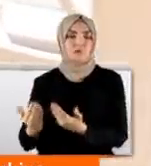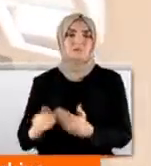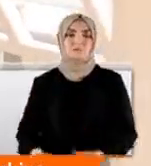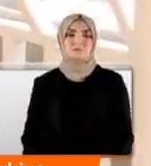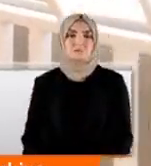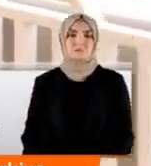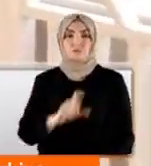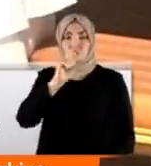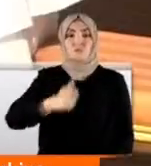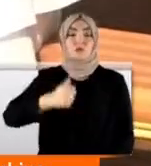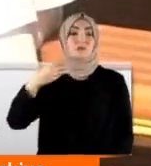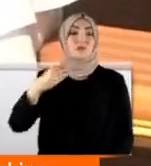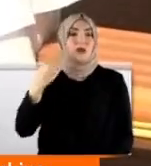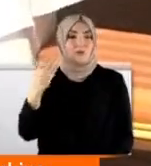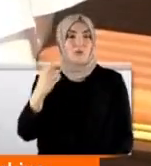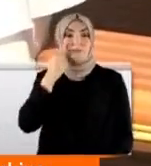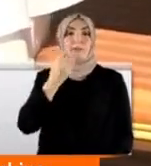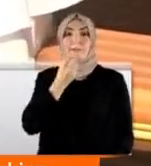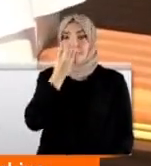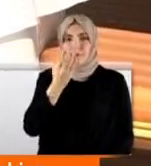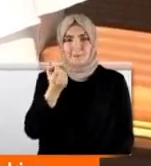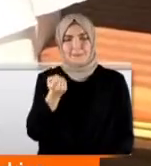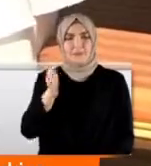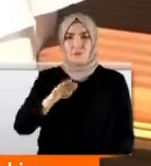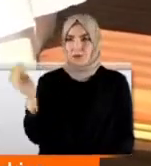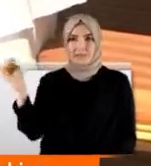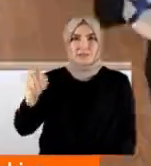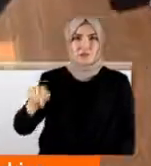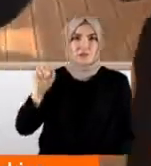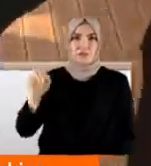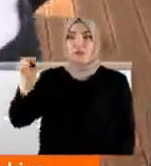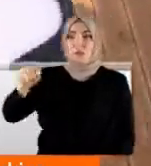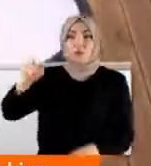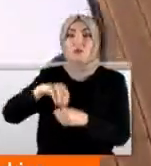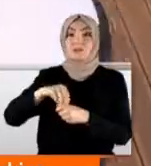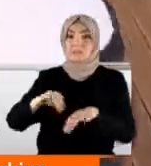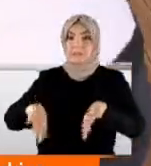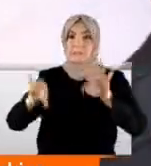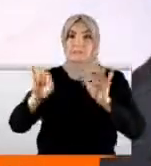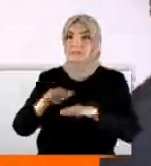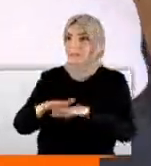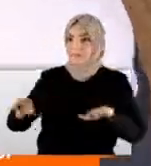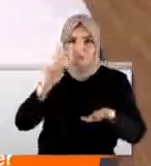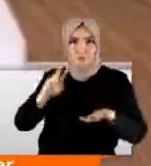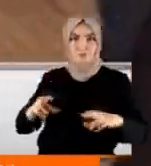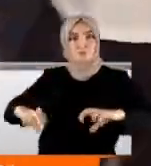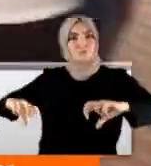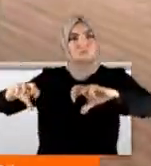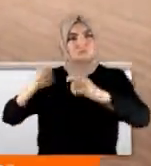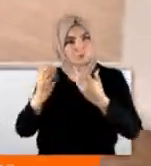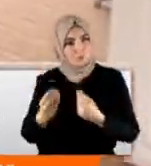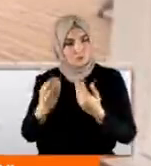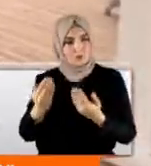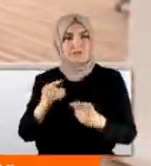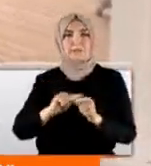Cumhurbaşkanı Erdoğan ve MHP lideri Devlet Bahçeli az sonra gelecekler ve kendileri için hazırlanan görmüş olduğunuz bu masaya oturacaklar. Kıbrıslı Türkler onlar